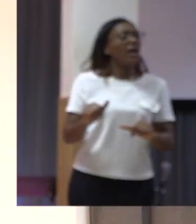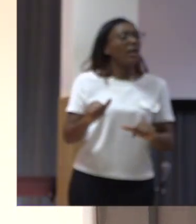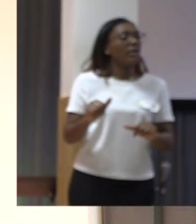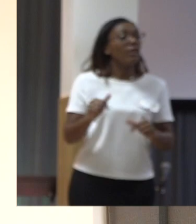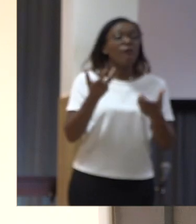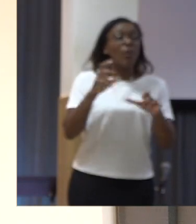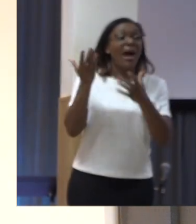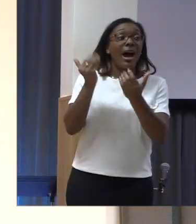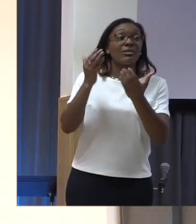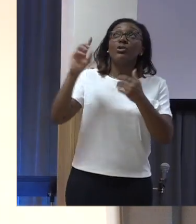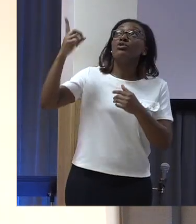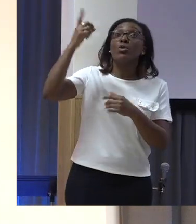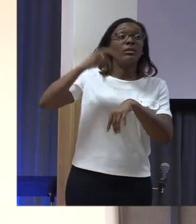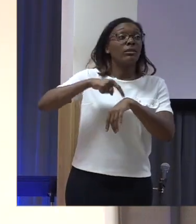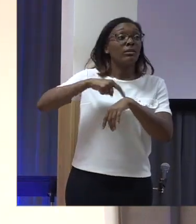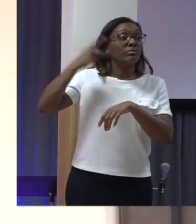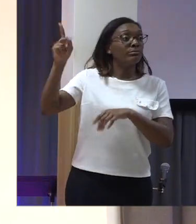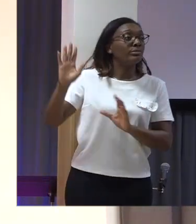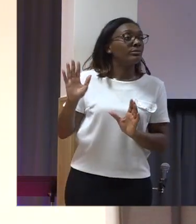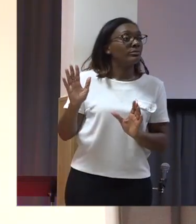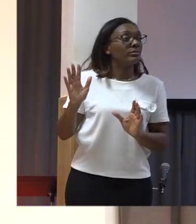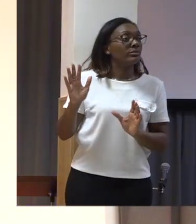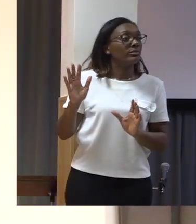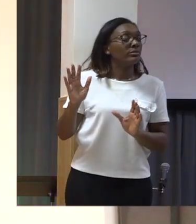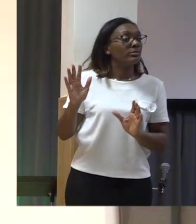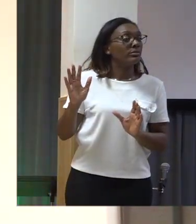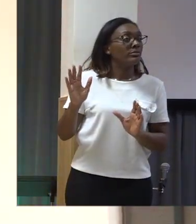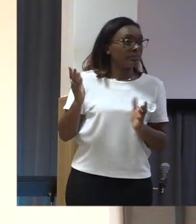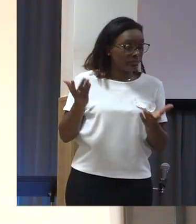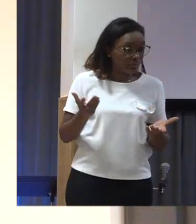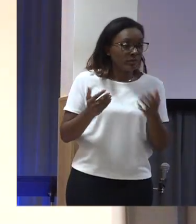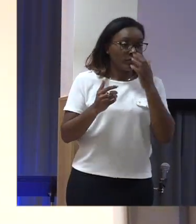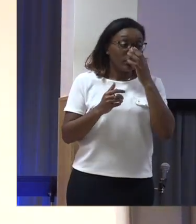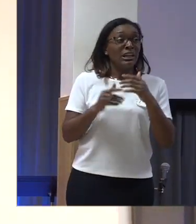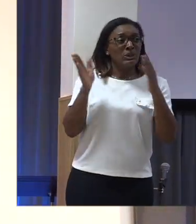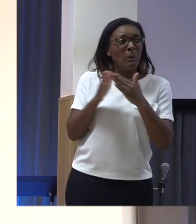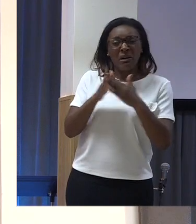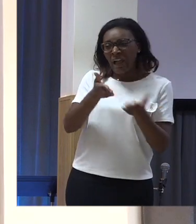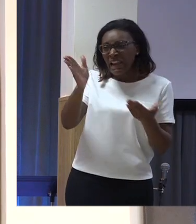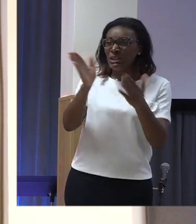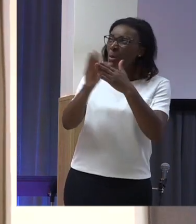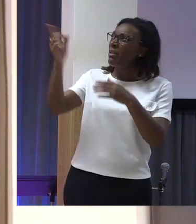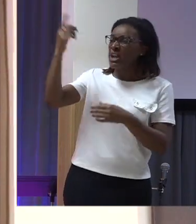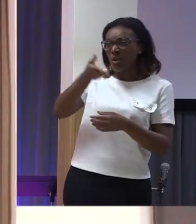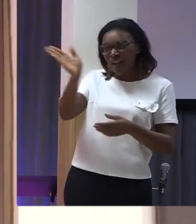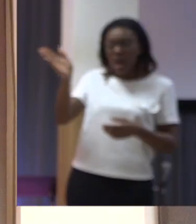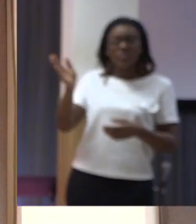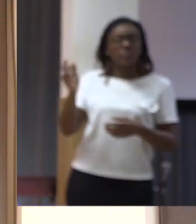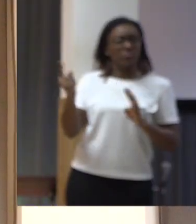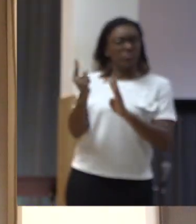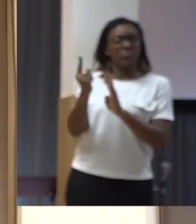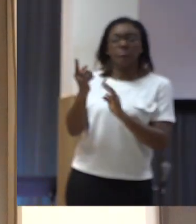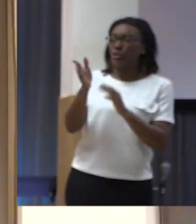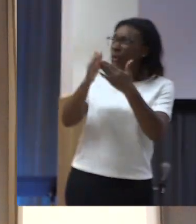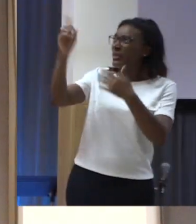Ils font une demande, Samuel représente la demande à Dieu, s'ensuit une réponse de Dieu, une réponse